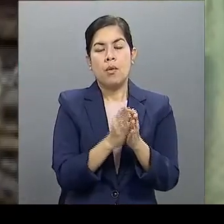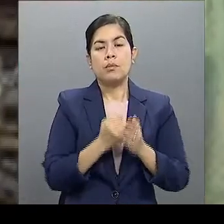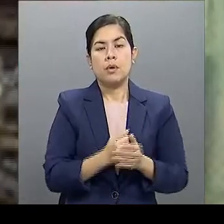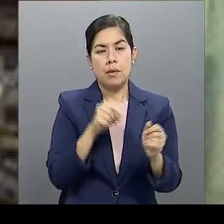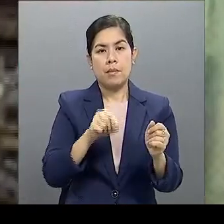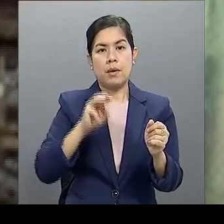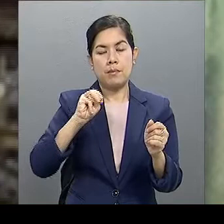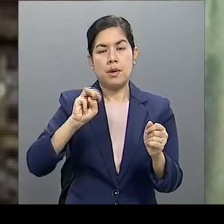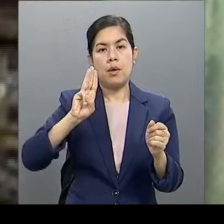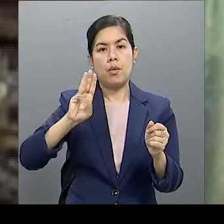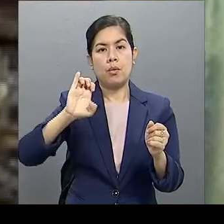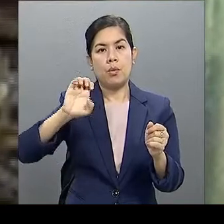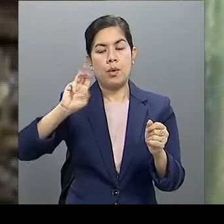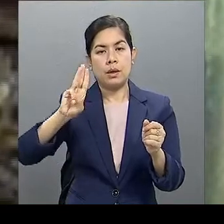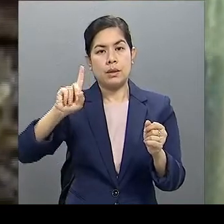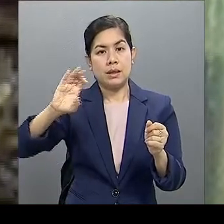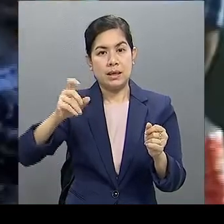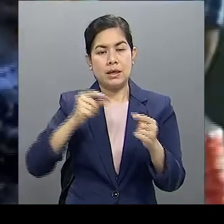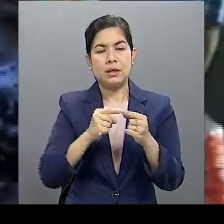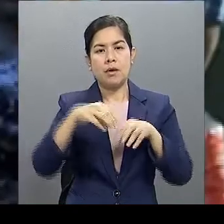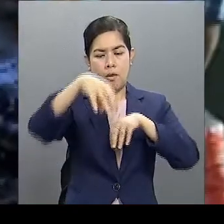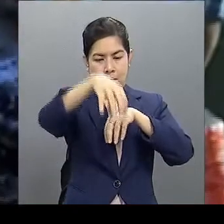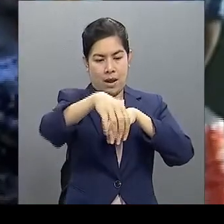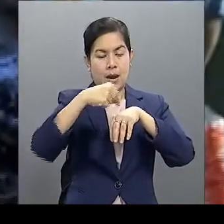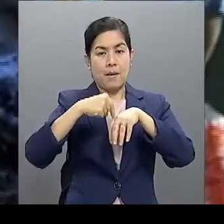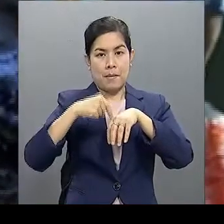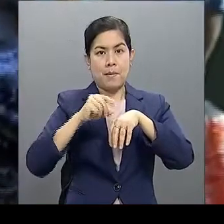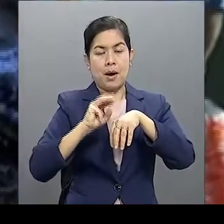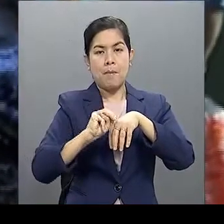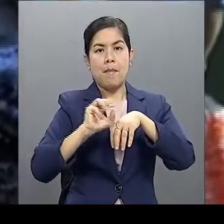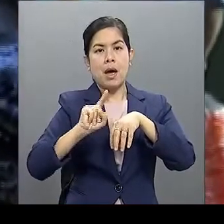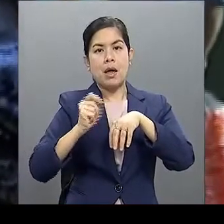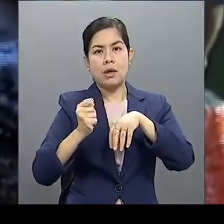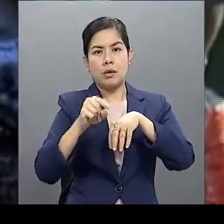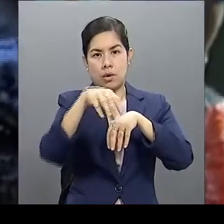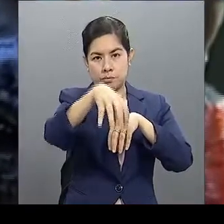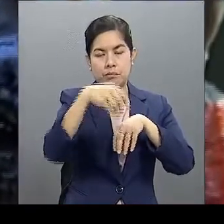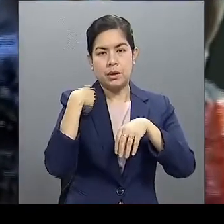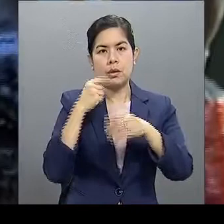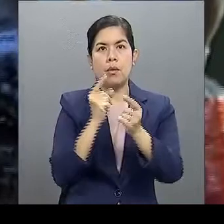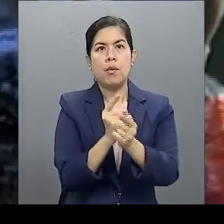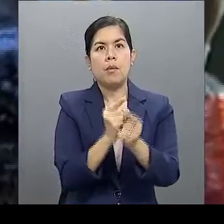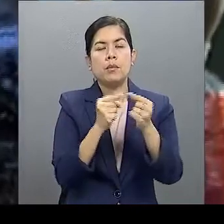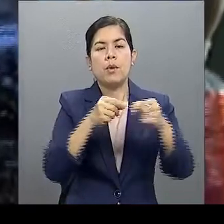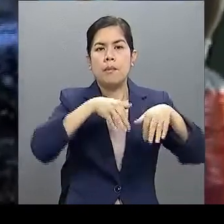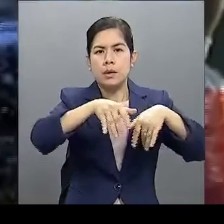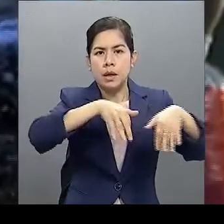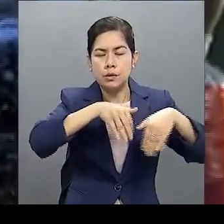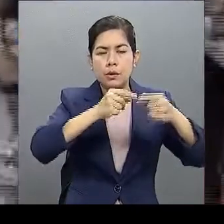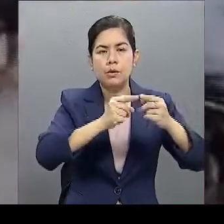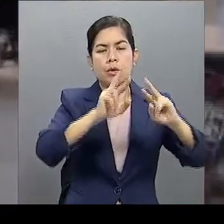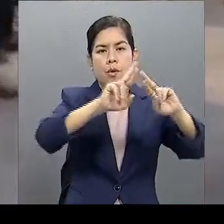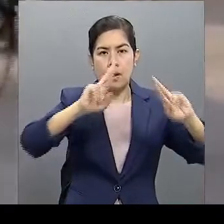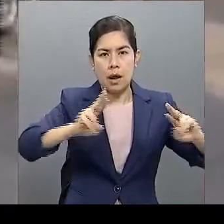ตรงข้ามอำเภอแม่สอดจังหวัดตากนะครับออกรณรงค์พบปะประชาชนผู้ประกอบการร้านค้านะครับโดยเฉพาะร้านอาหารและร้านกาแฟ